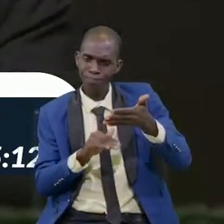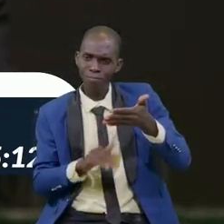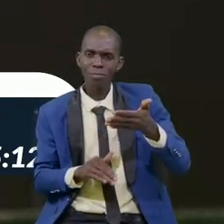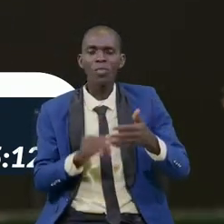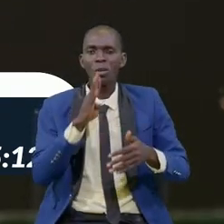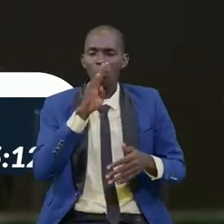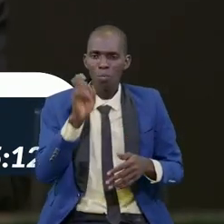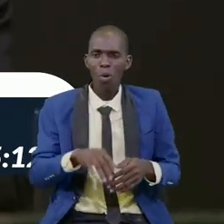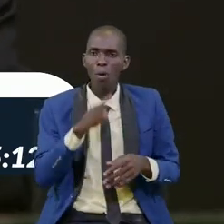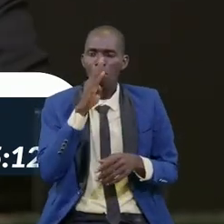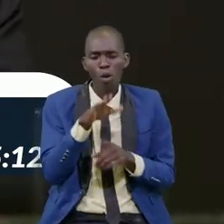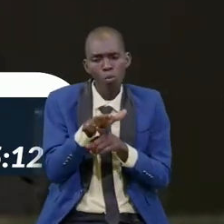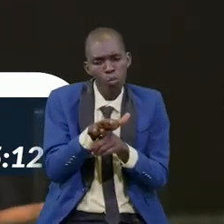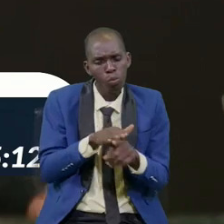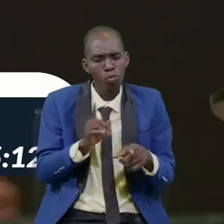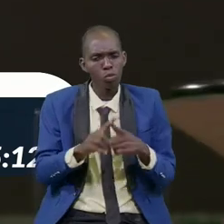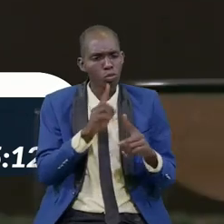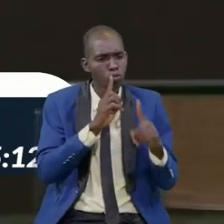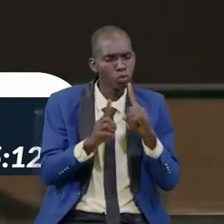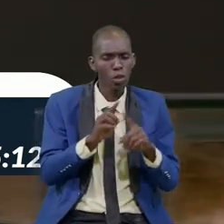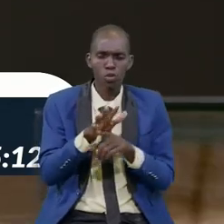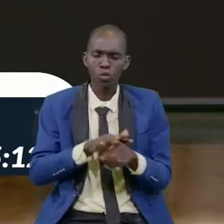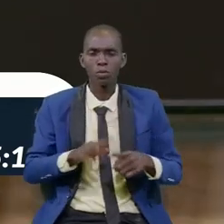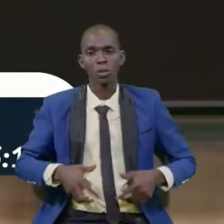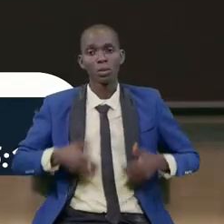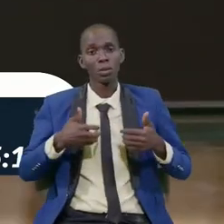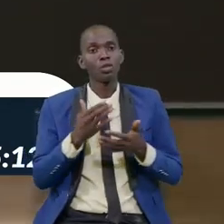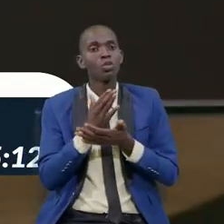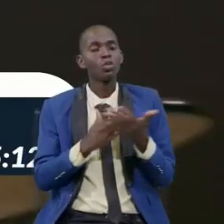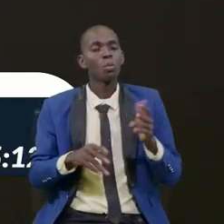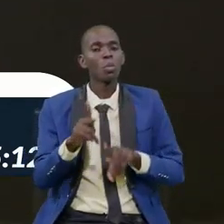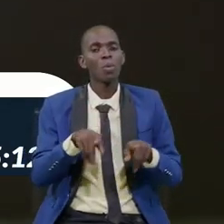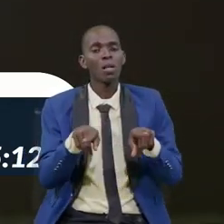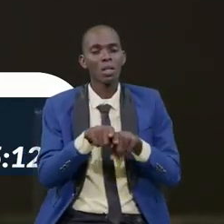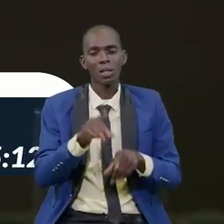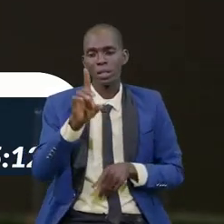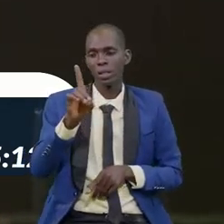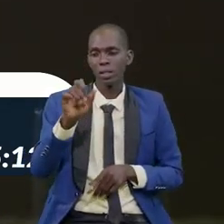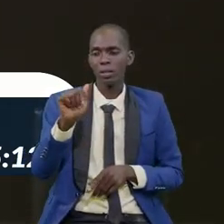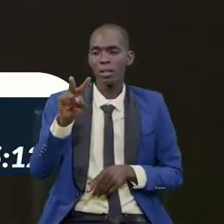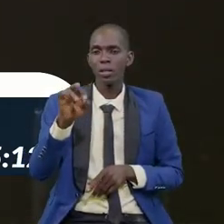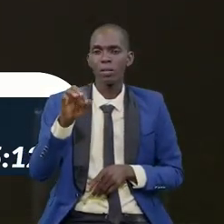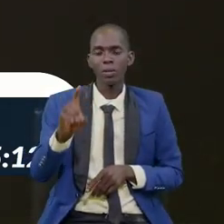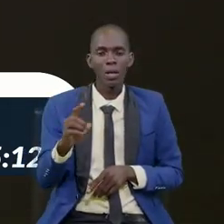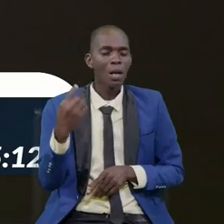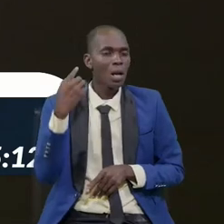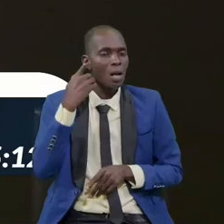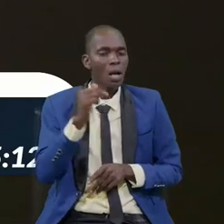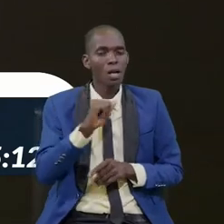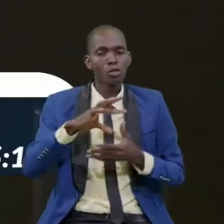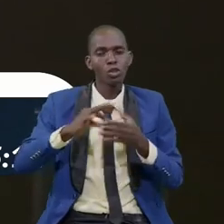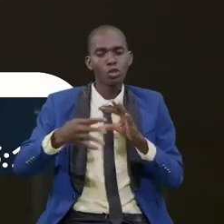Alors, il est lent à parler et lent à se mettre en colère. Il y a des gens comme David. Alors, on lui a relaté